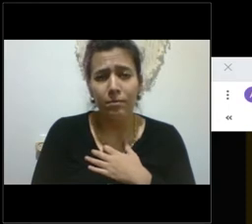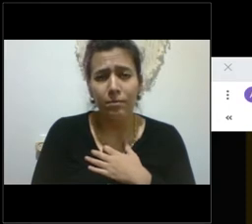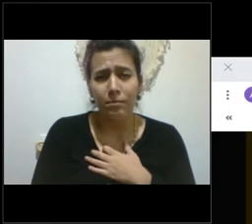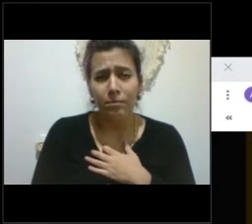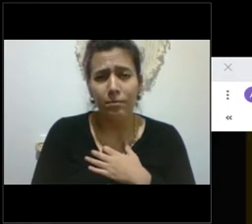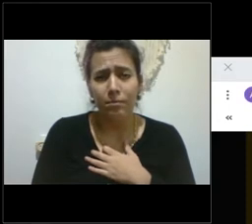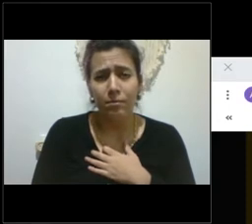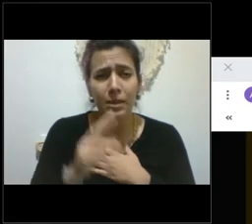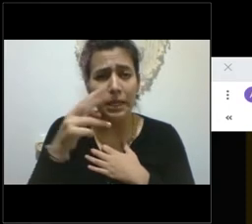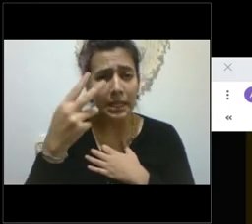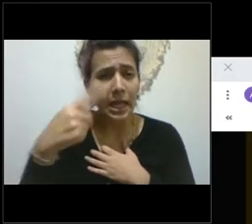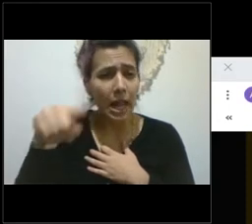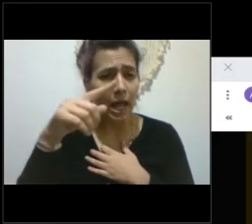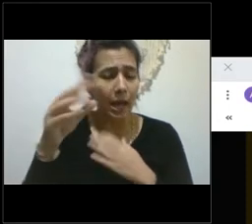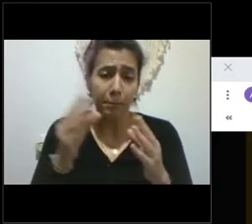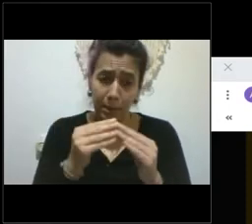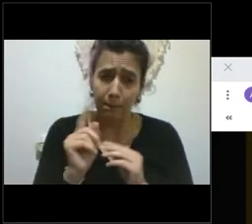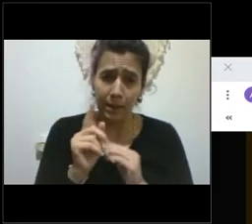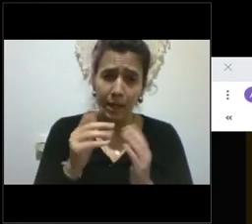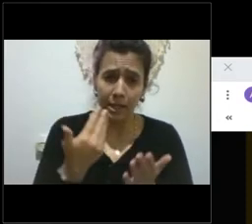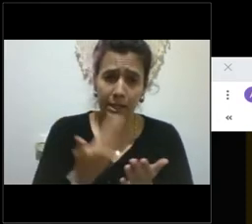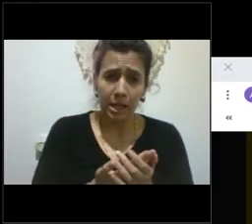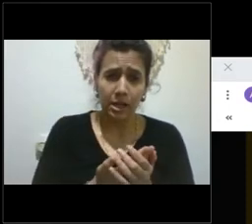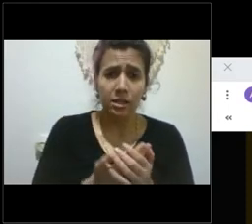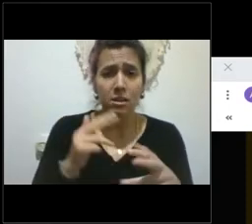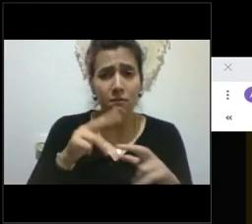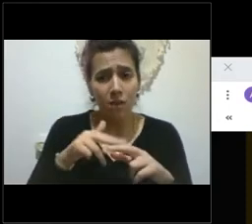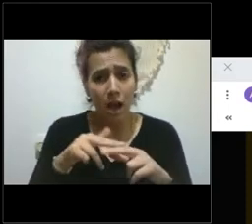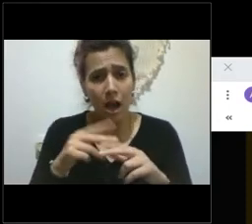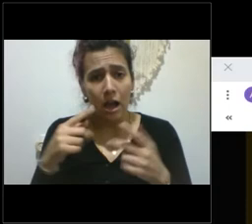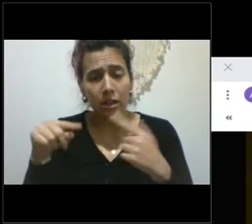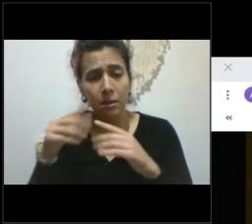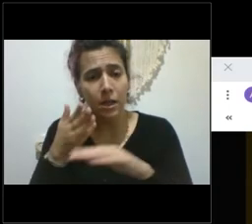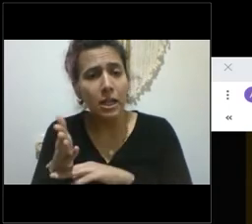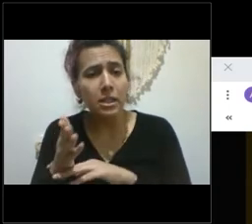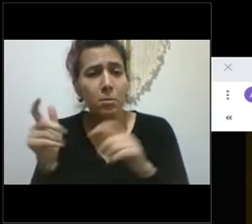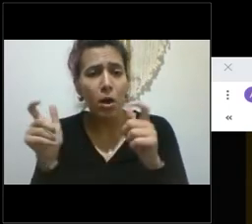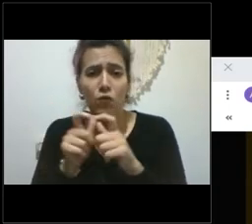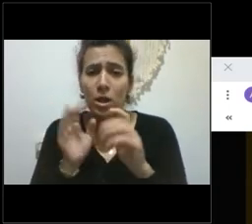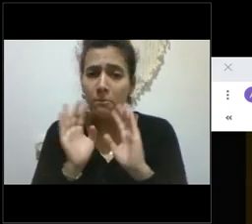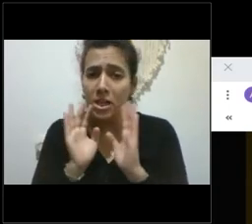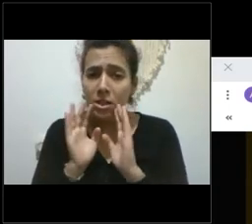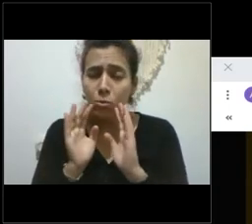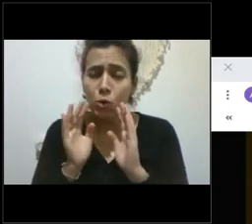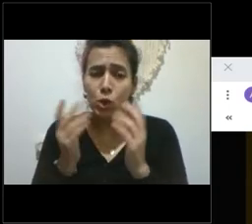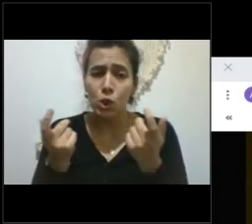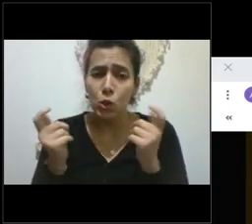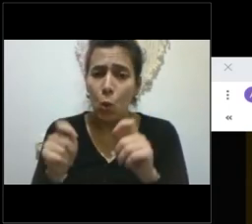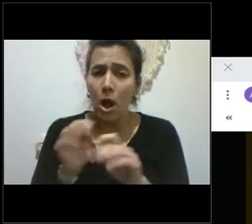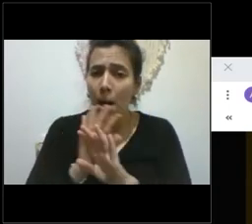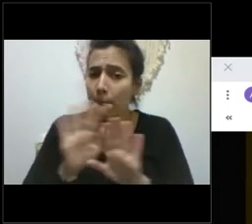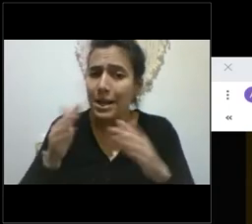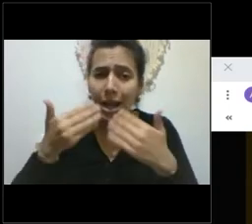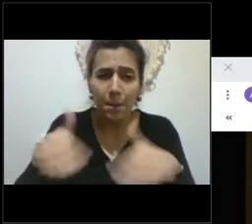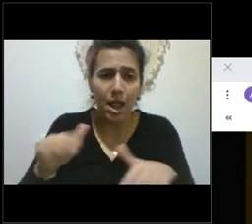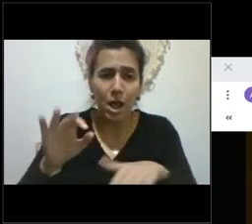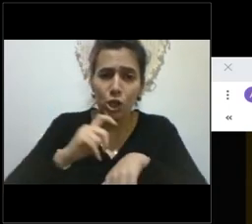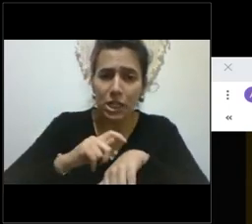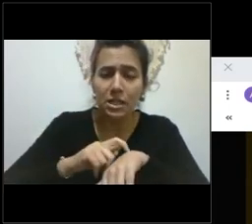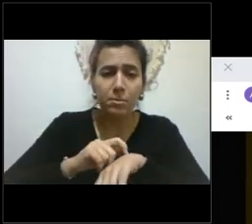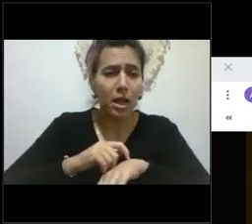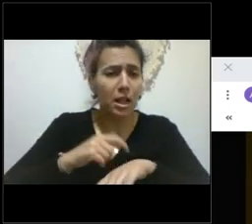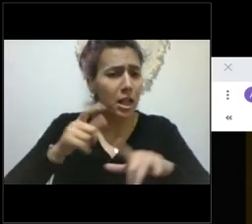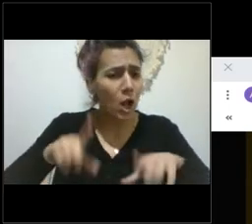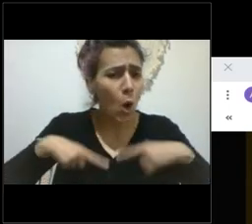יהיה לכם ממי להתייעץ, אתם אחרי זה נכנסים גם לקבוצת פייסבוק סגורה, בלי הגבלה של זמן לכל החיים, ששם גם המנטורים